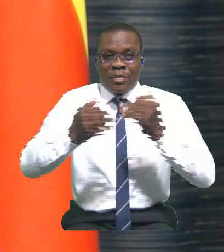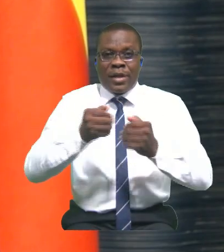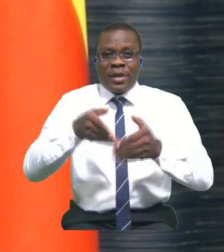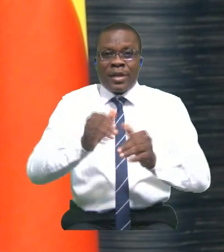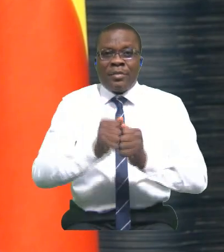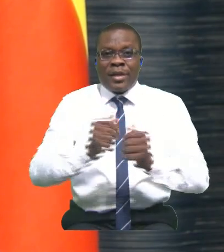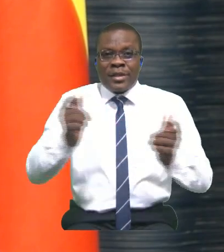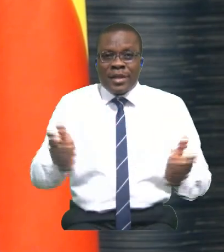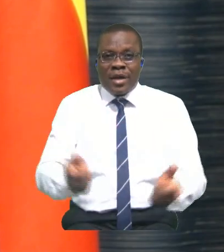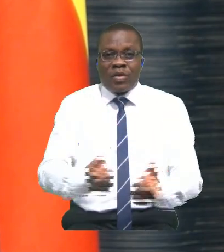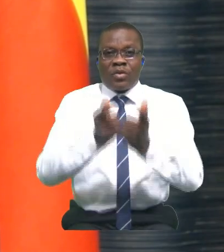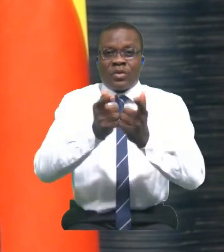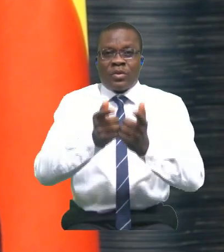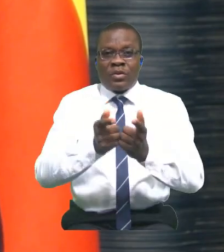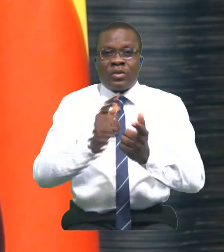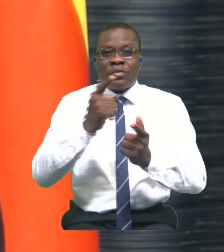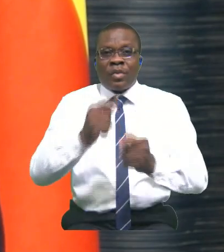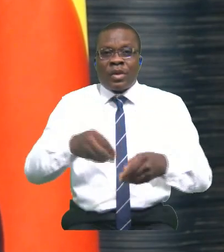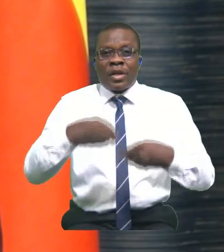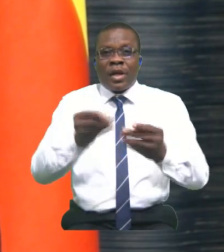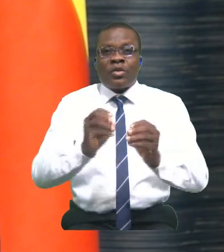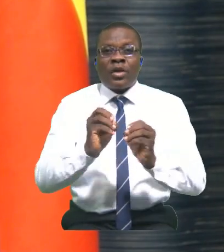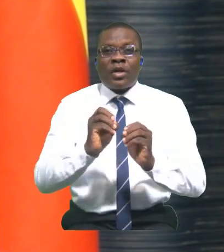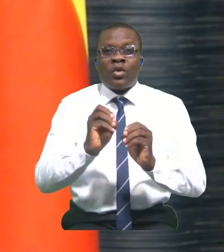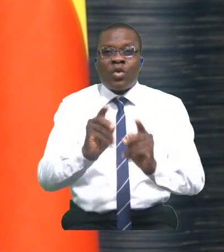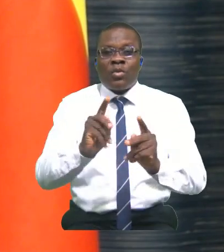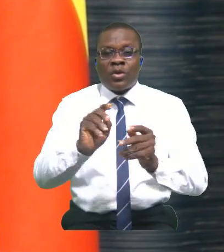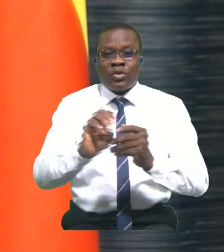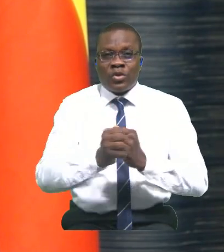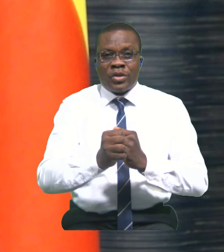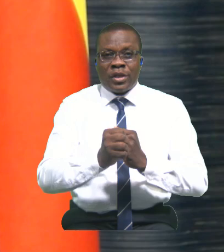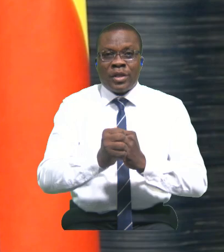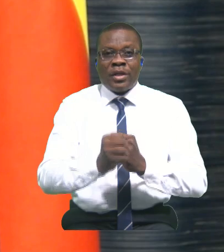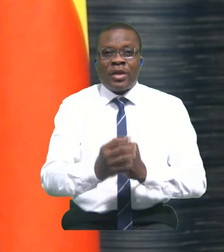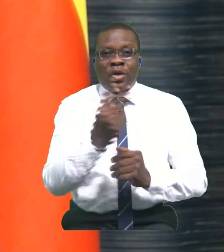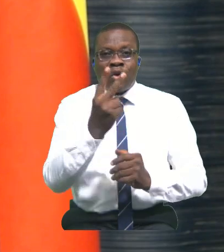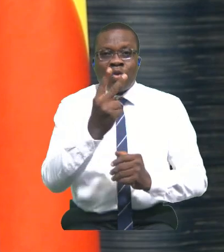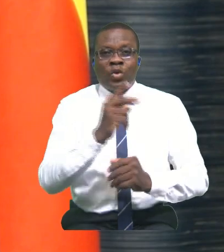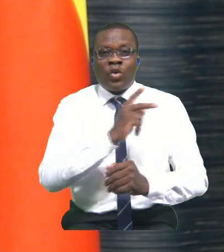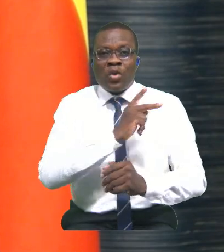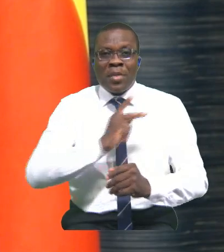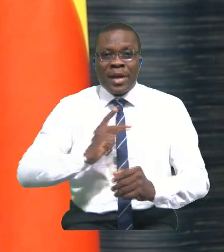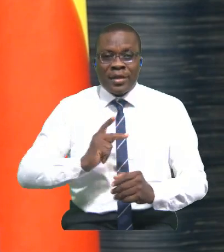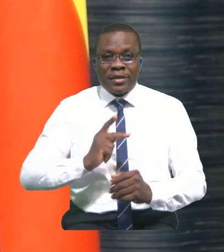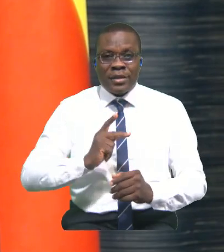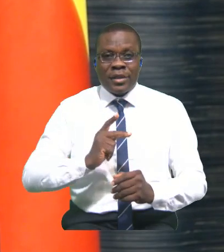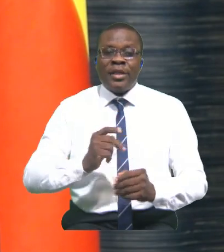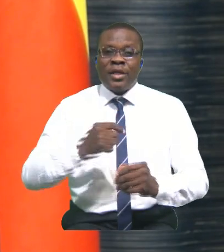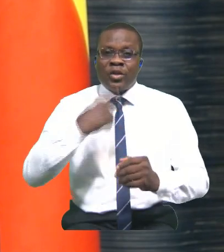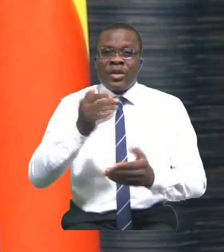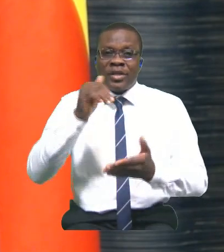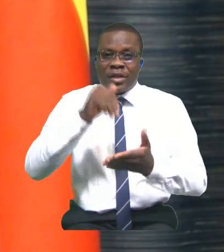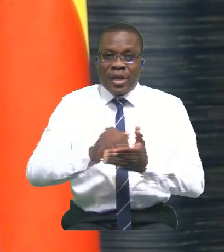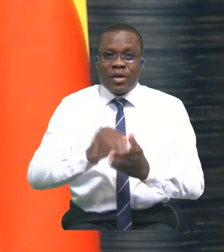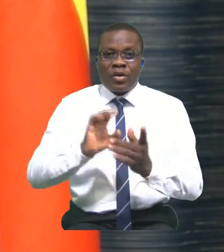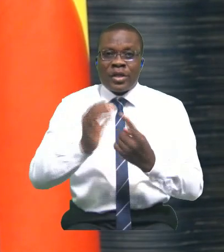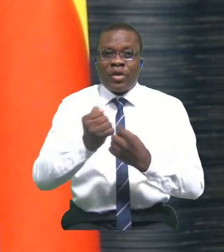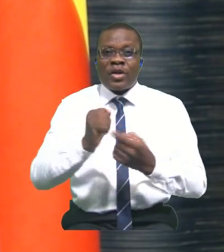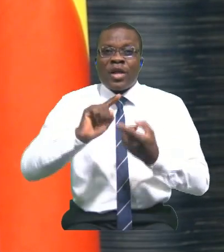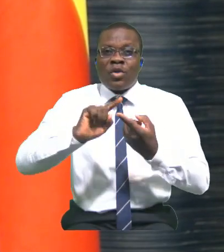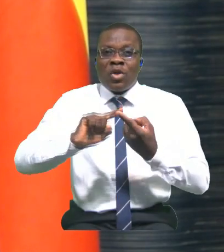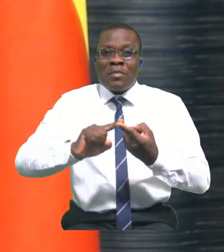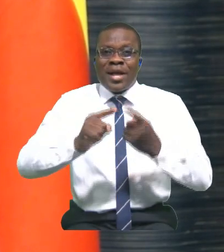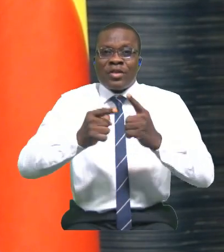rencontre qui a offert l'opportunité aux deux partis de réitérer dans le cadre de leur partenariat